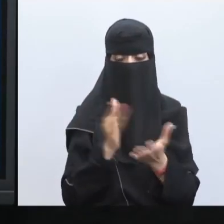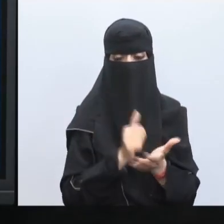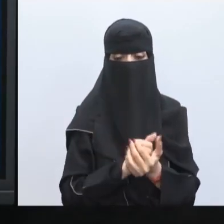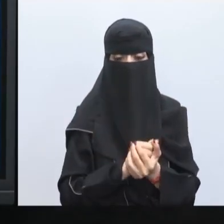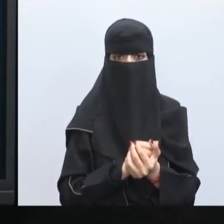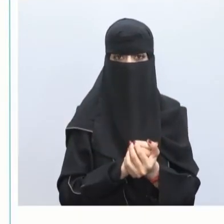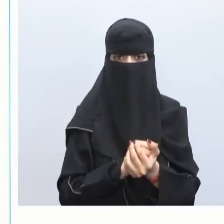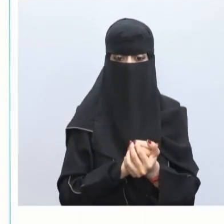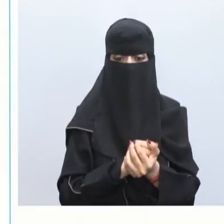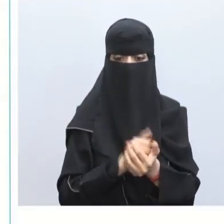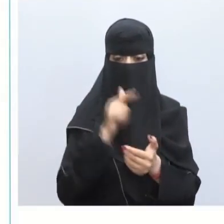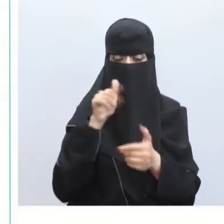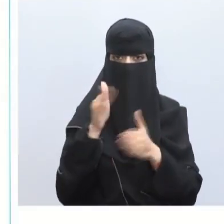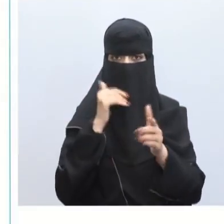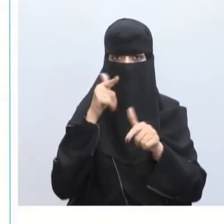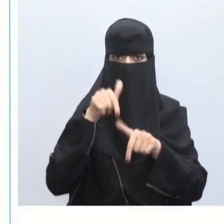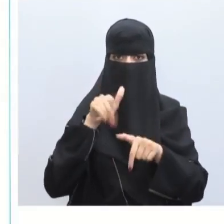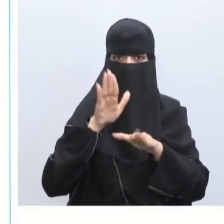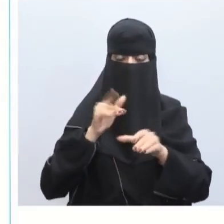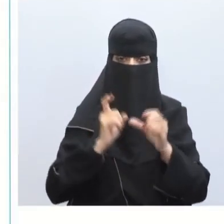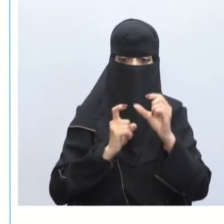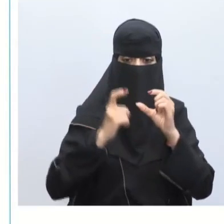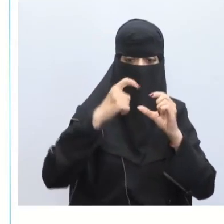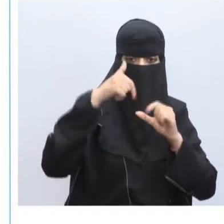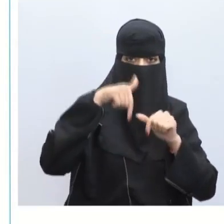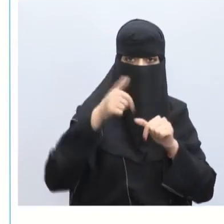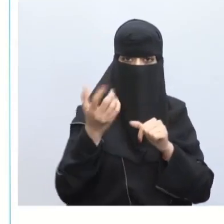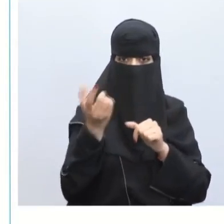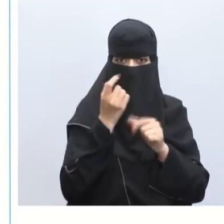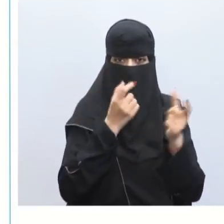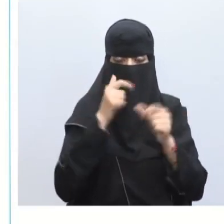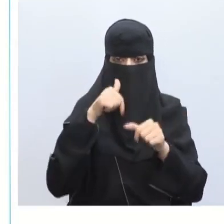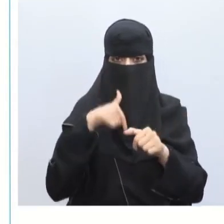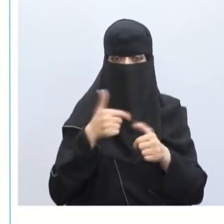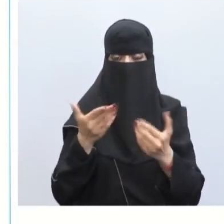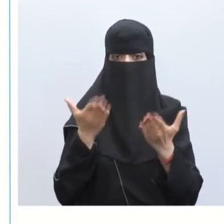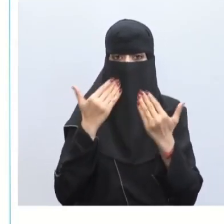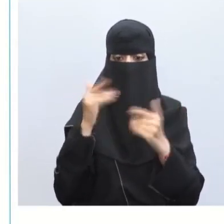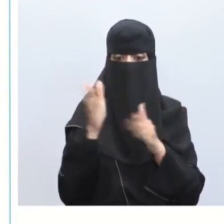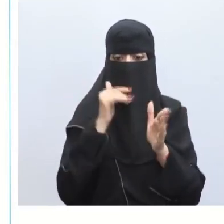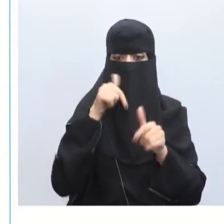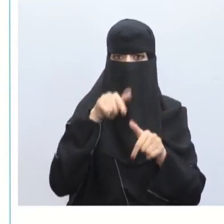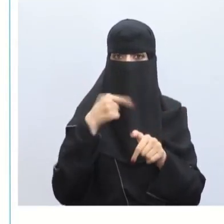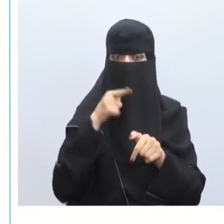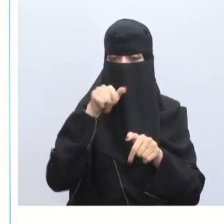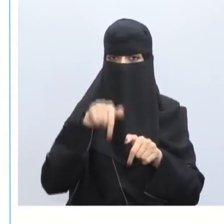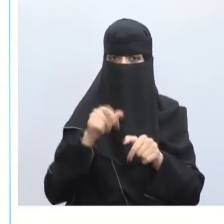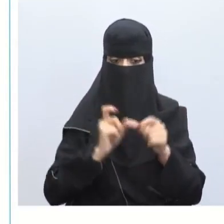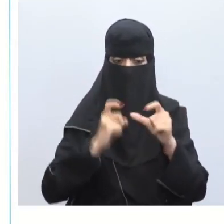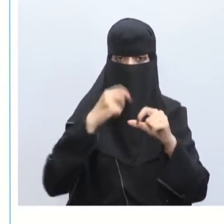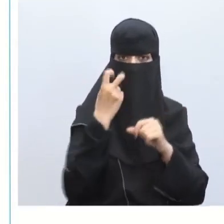رطب كذلك تكلمنا عن ادوات رصد الطقس وذكرنا انها